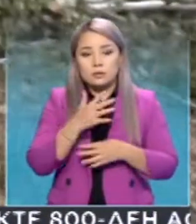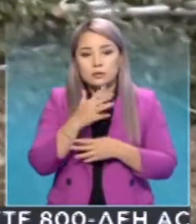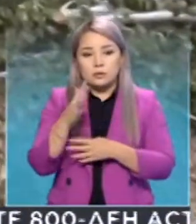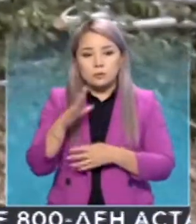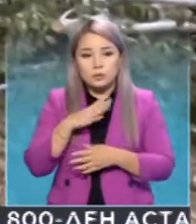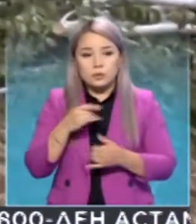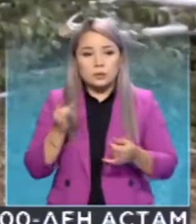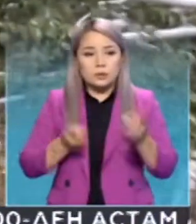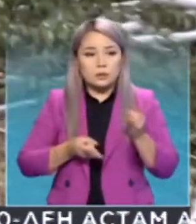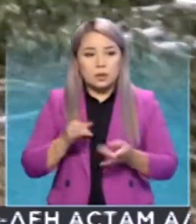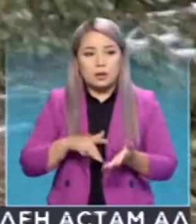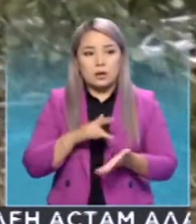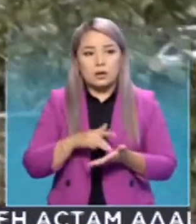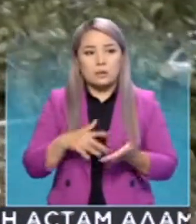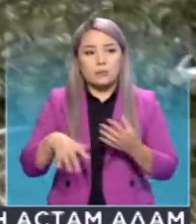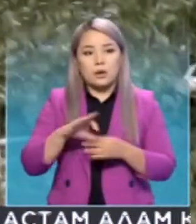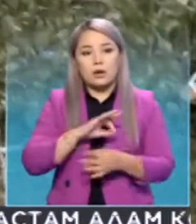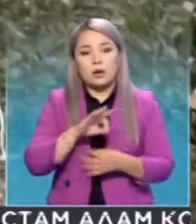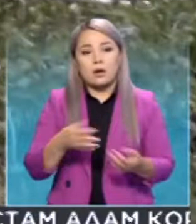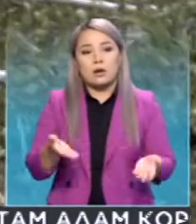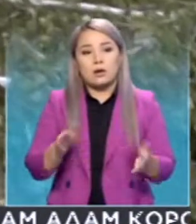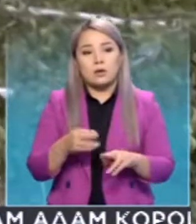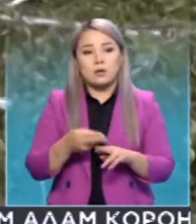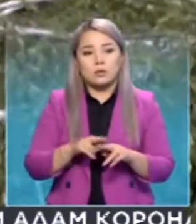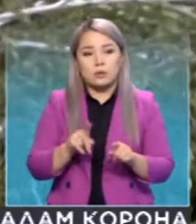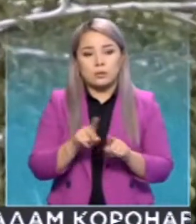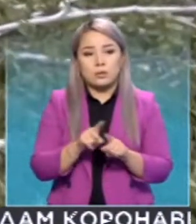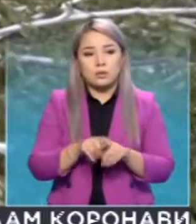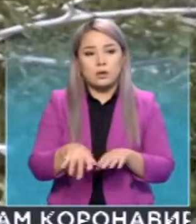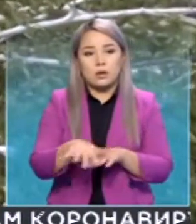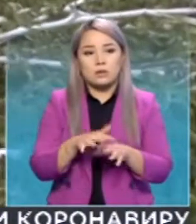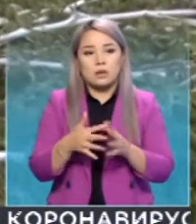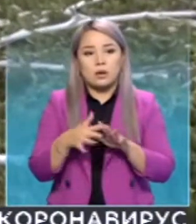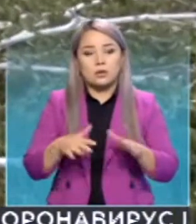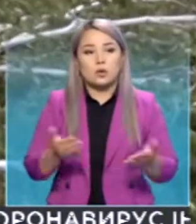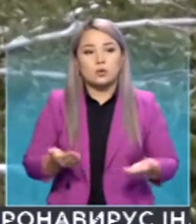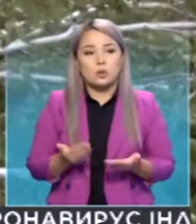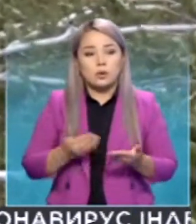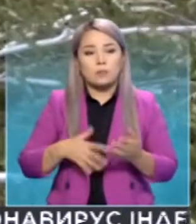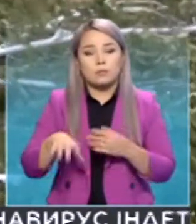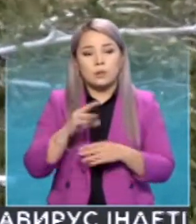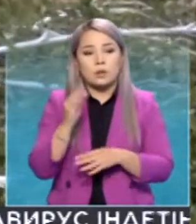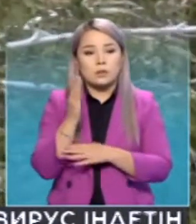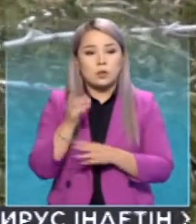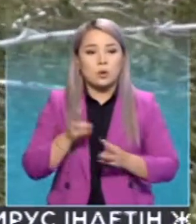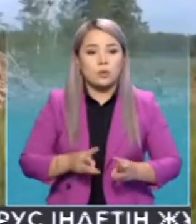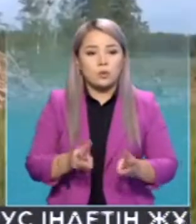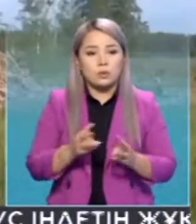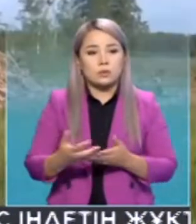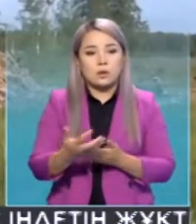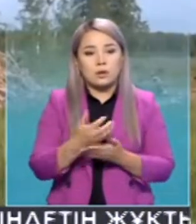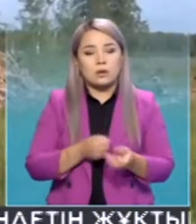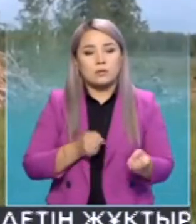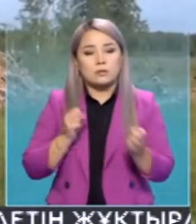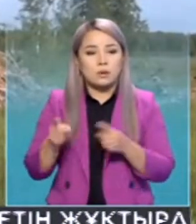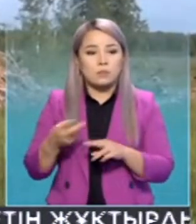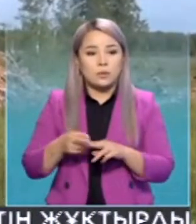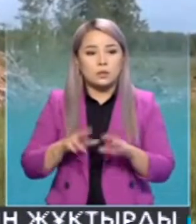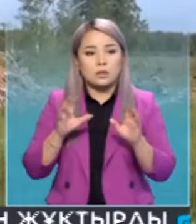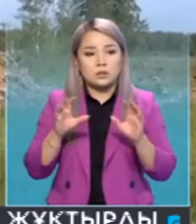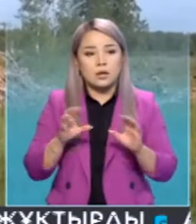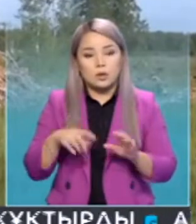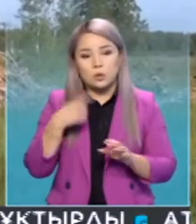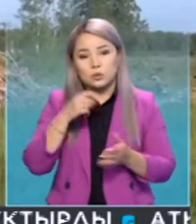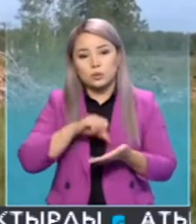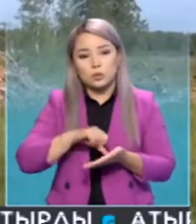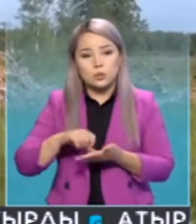орман болған. Қаулап өскен ағаштардан қалғаны мына шырпы ауыл тұрғындарының айтуынша қайыңның бәрі отынға кетіп жатыр. Қазір заңды тұлғалар